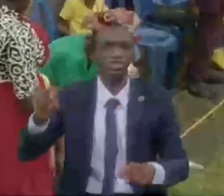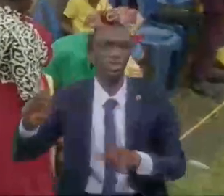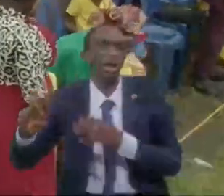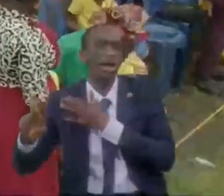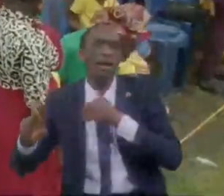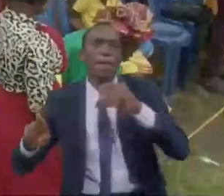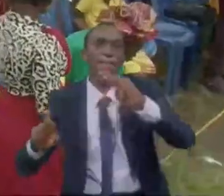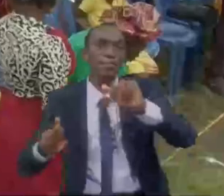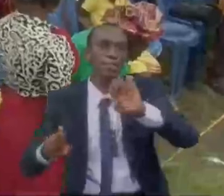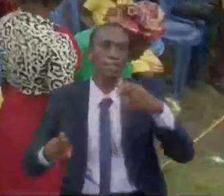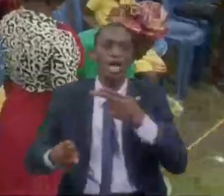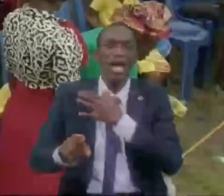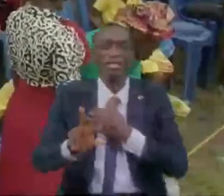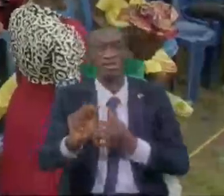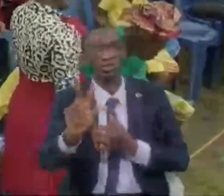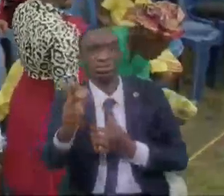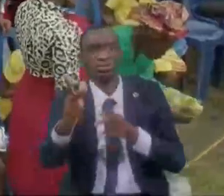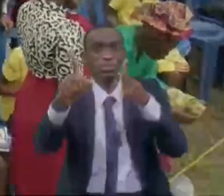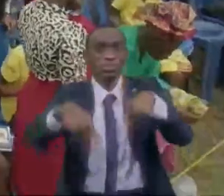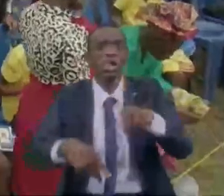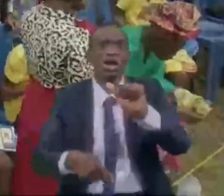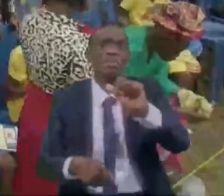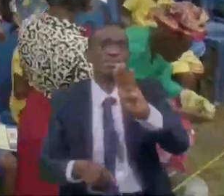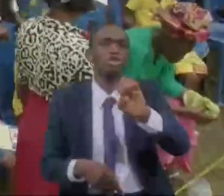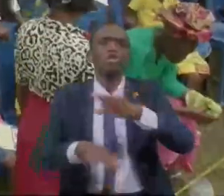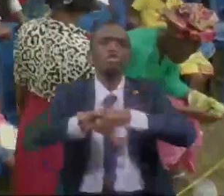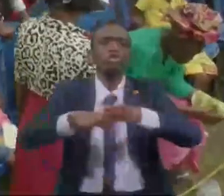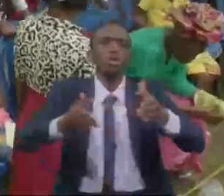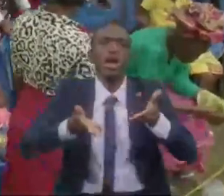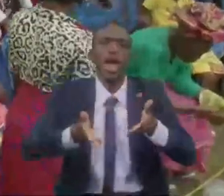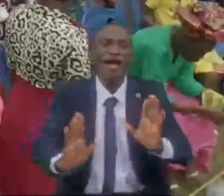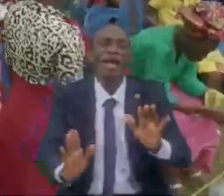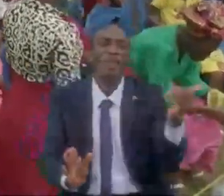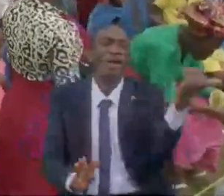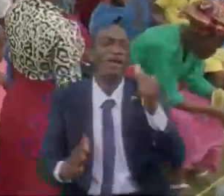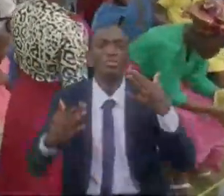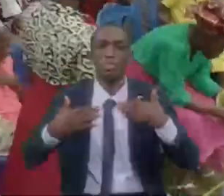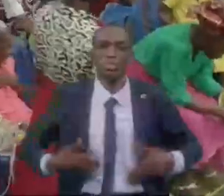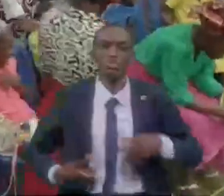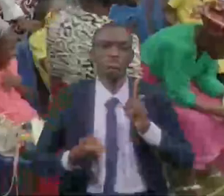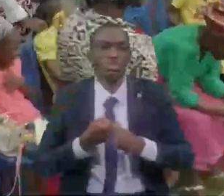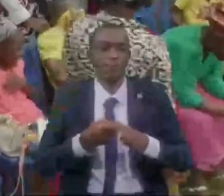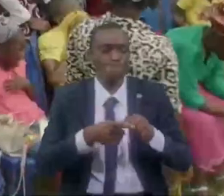Ne permet à personne de te faire taire.